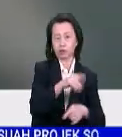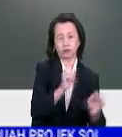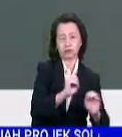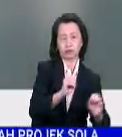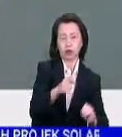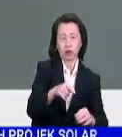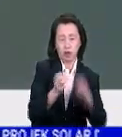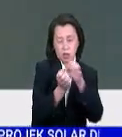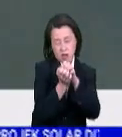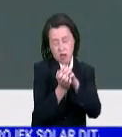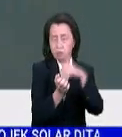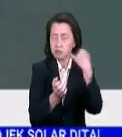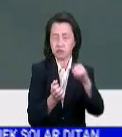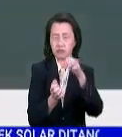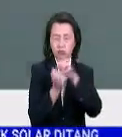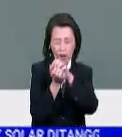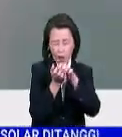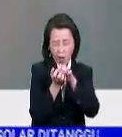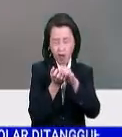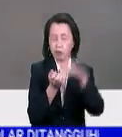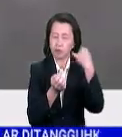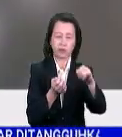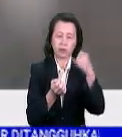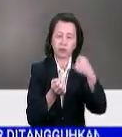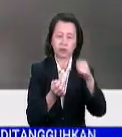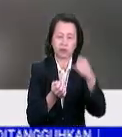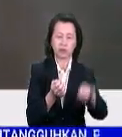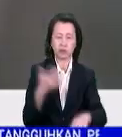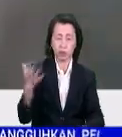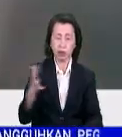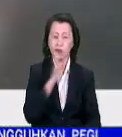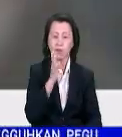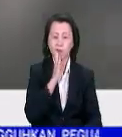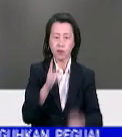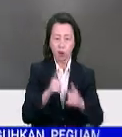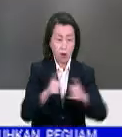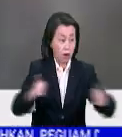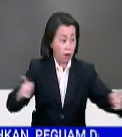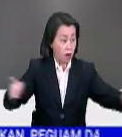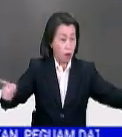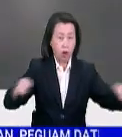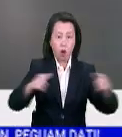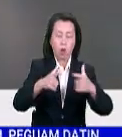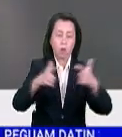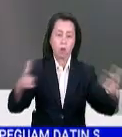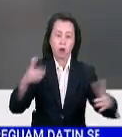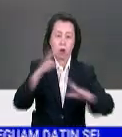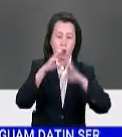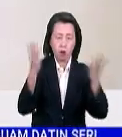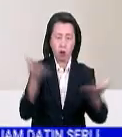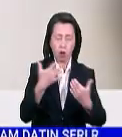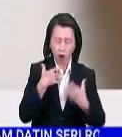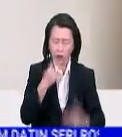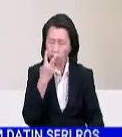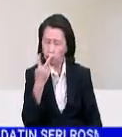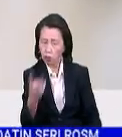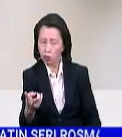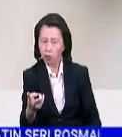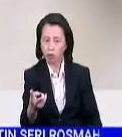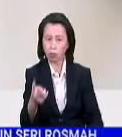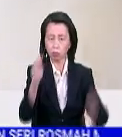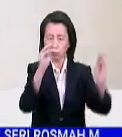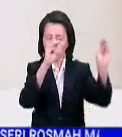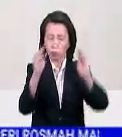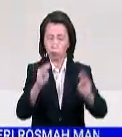ini tidak mampu menggigit atau mengunyah makanannya Beliau berkata ikan besar di dunia itu muncul di perairan tamoan secara